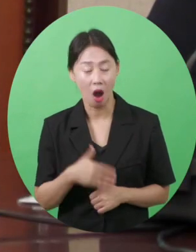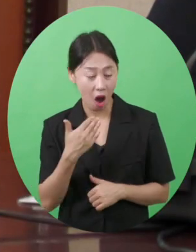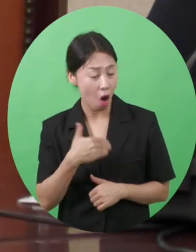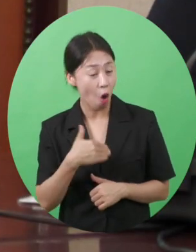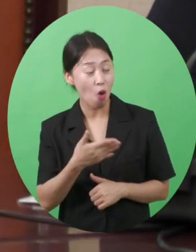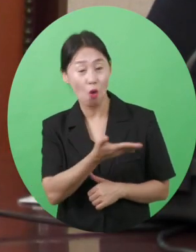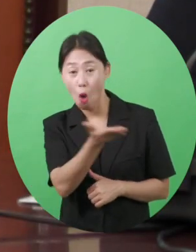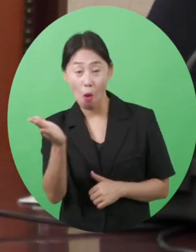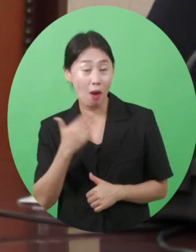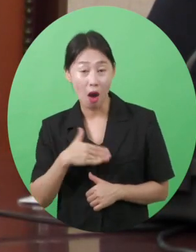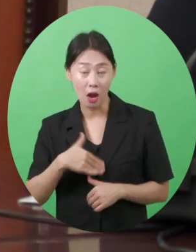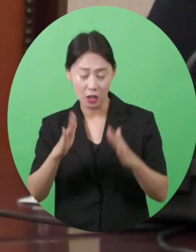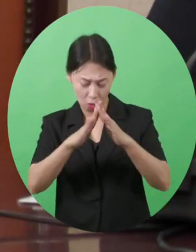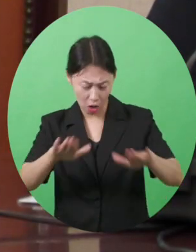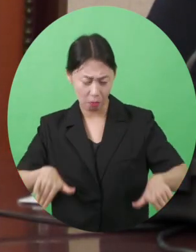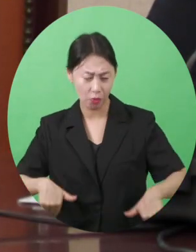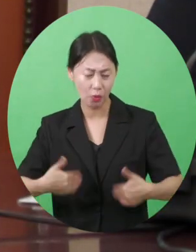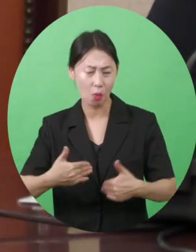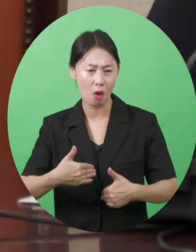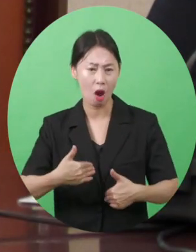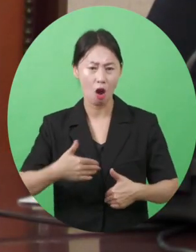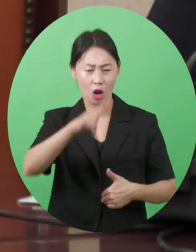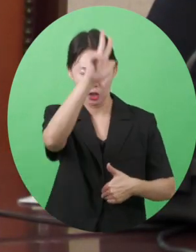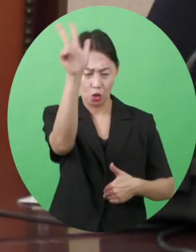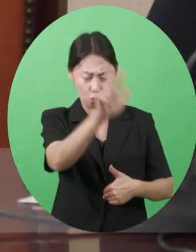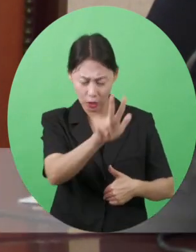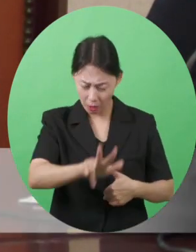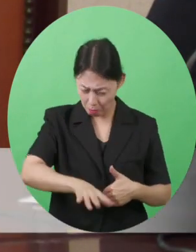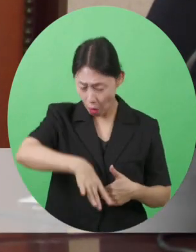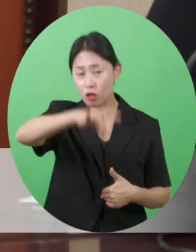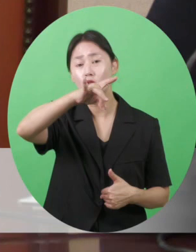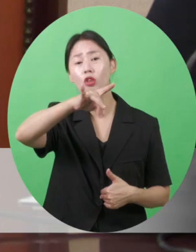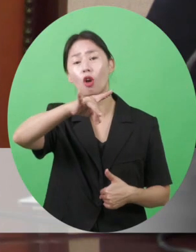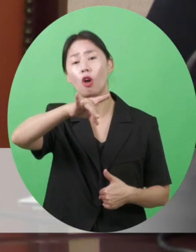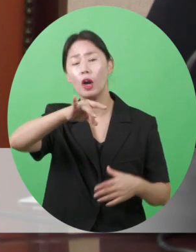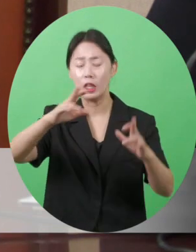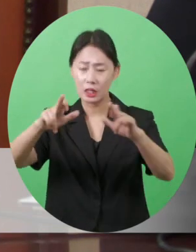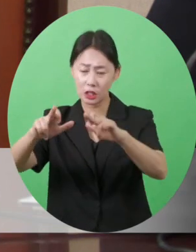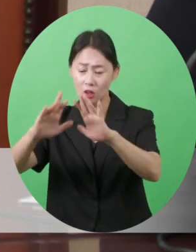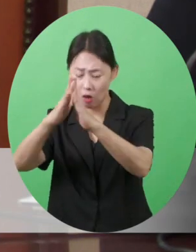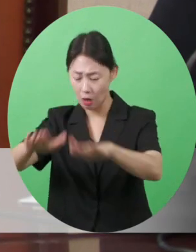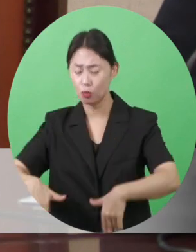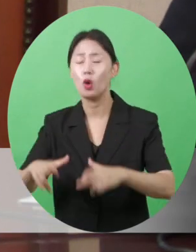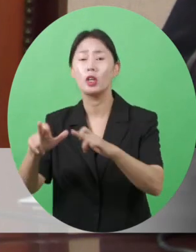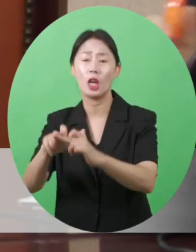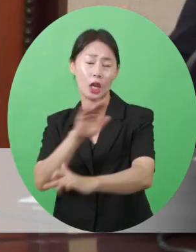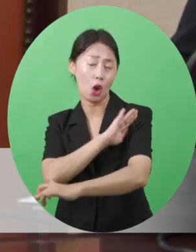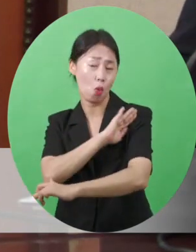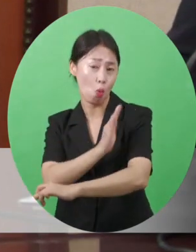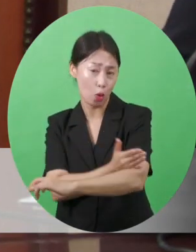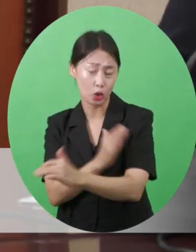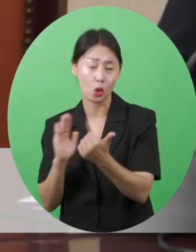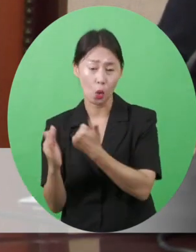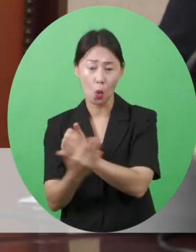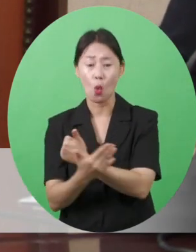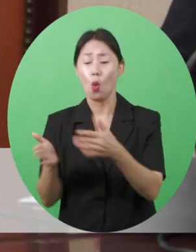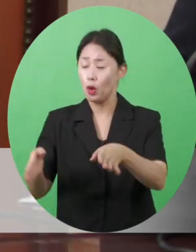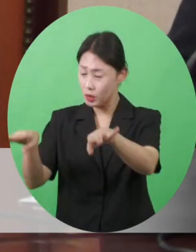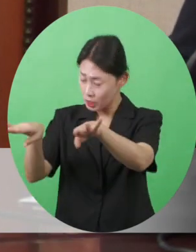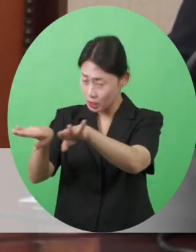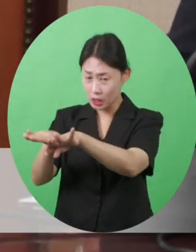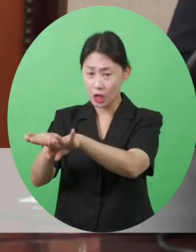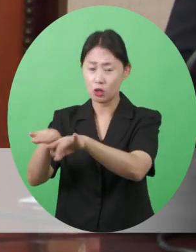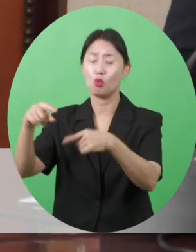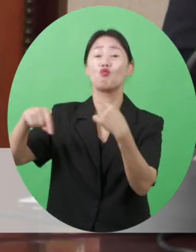아시다시피 이제 저희 전라남도가 가장 전국에서 먼저 장애인 건익 옹호 기관을 만들어서